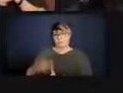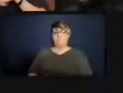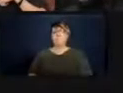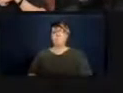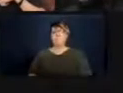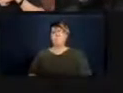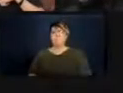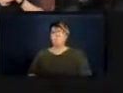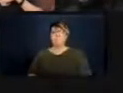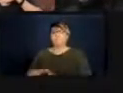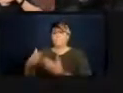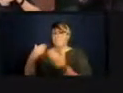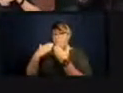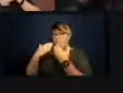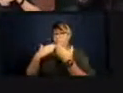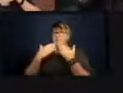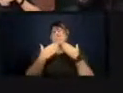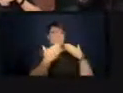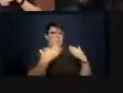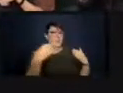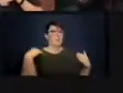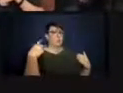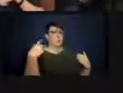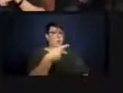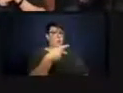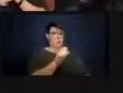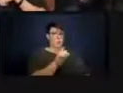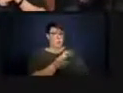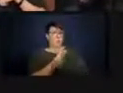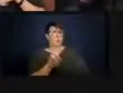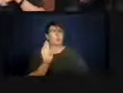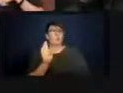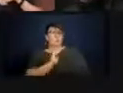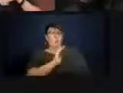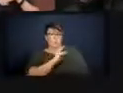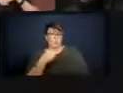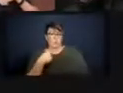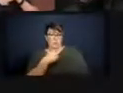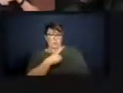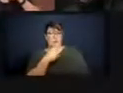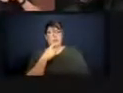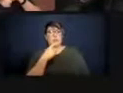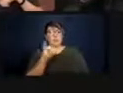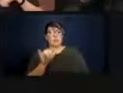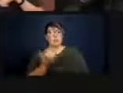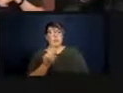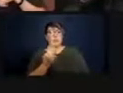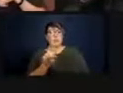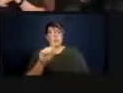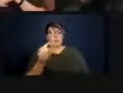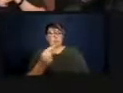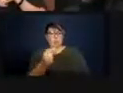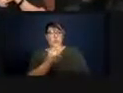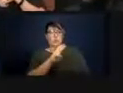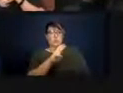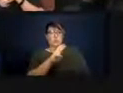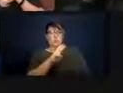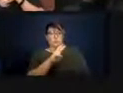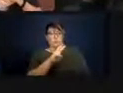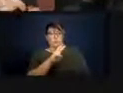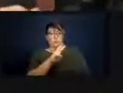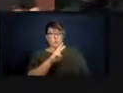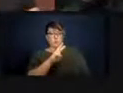Daktari Polio atazungumzia zaidi kuhusu hili. Asante sana wanabodi. Kama unavyojua,